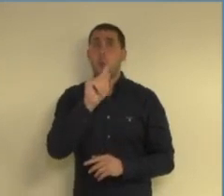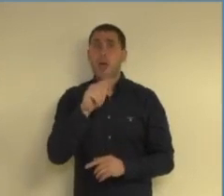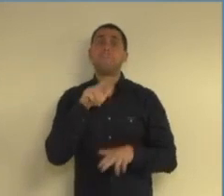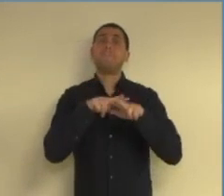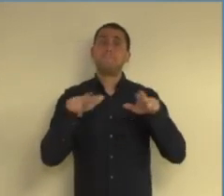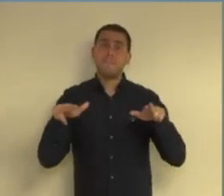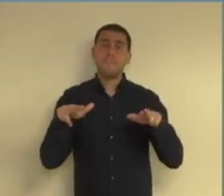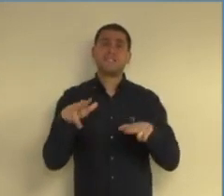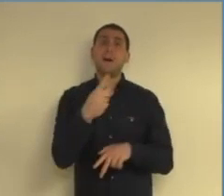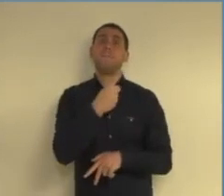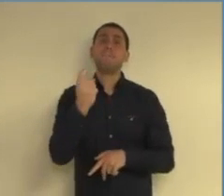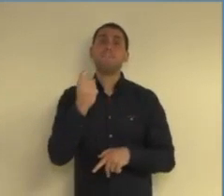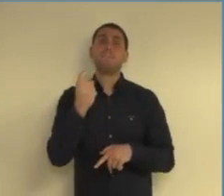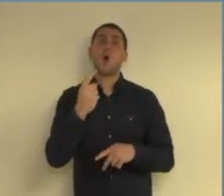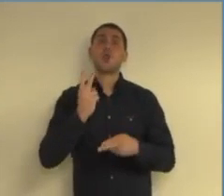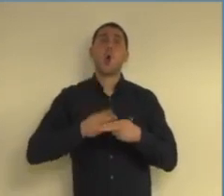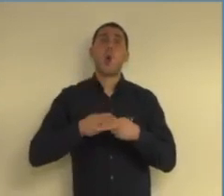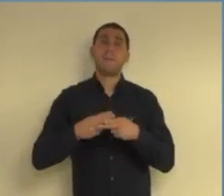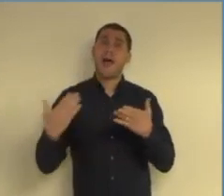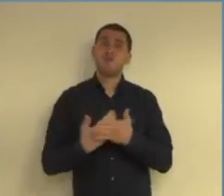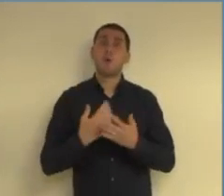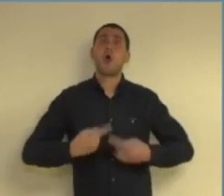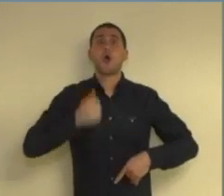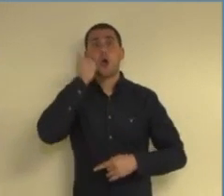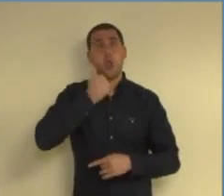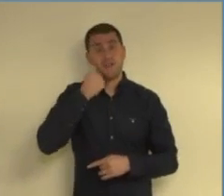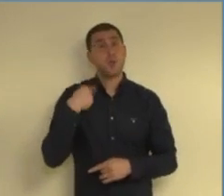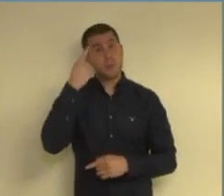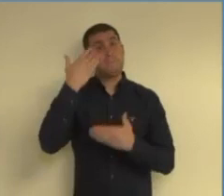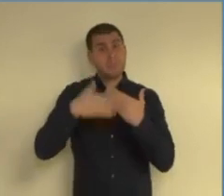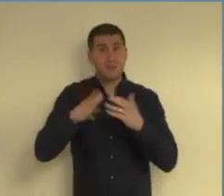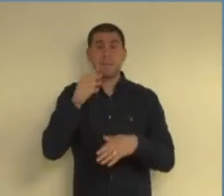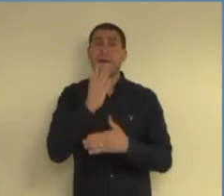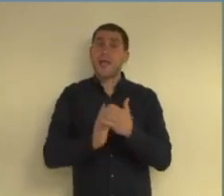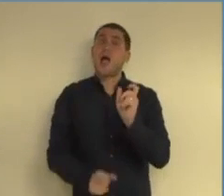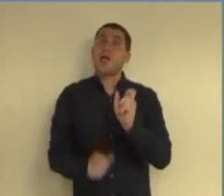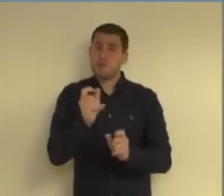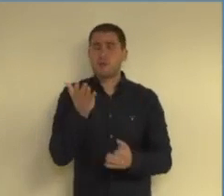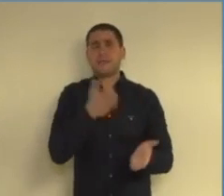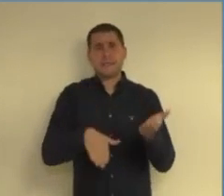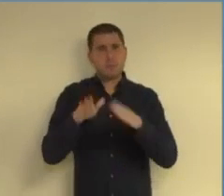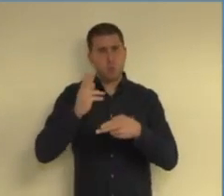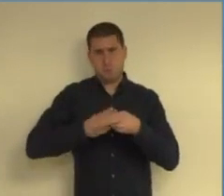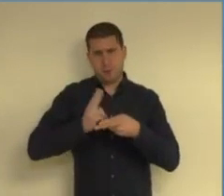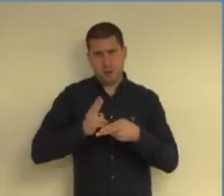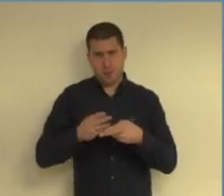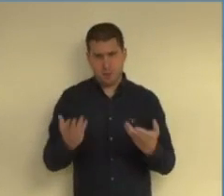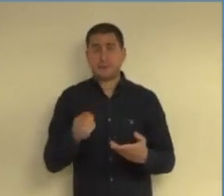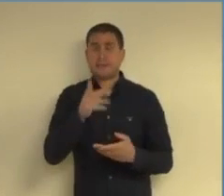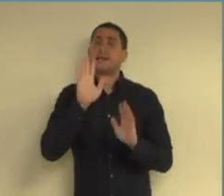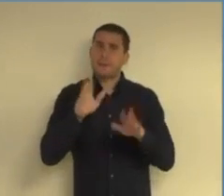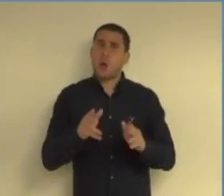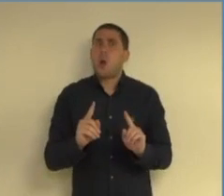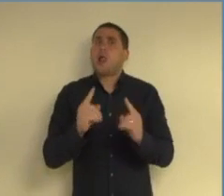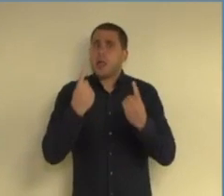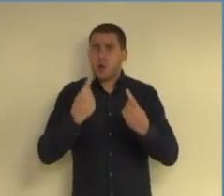אולי למצב של מאות חולים חדשים ביום, ואנחנו יודעים שבסוף יהיו גם אנשים שימותו מהמחלה. זה גם